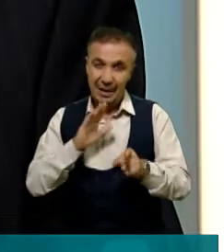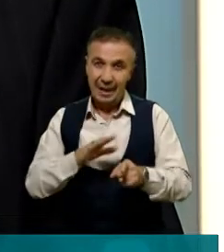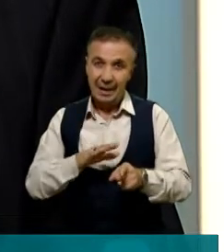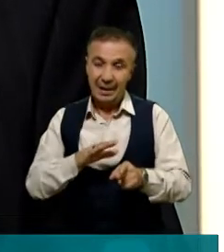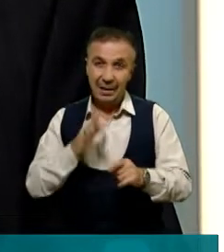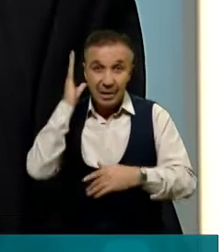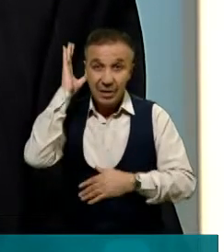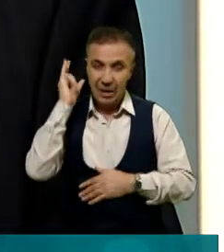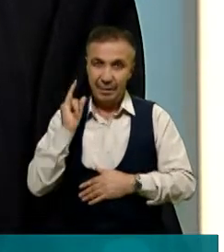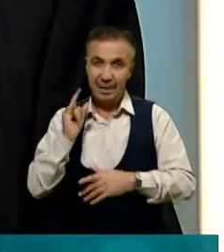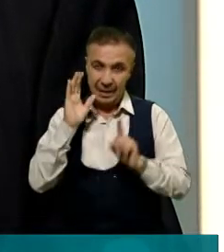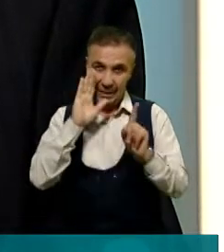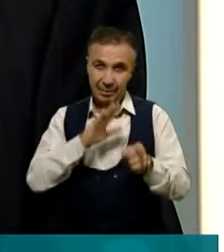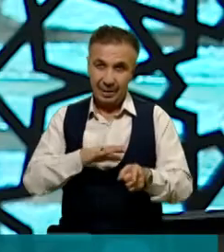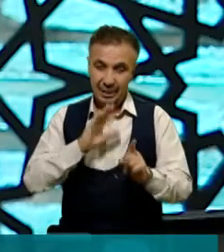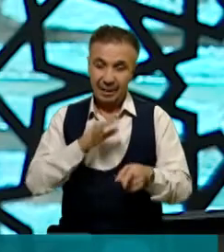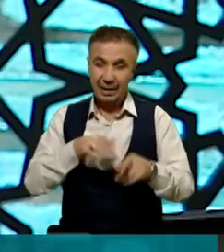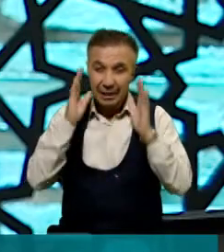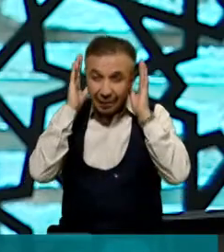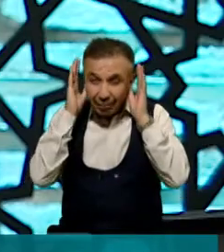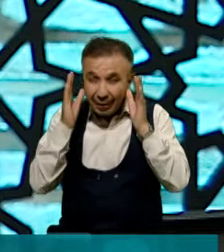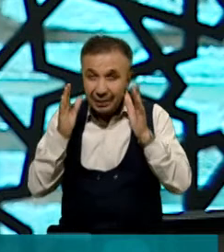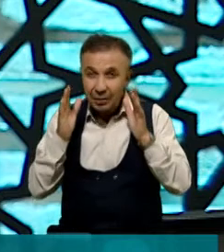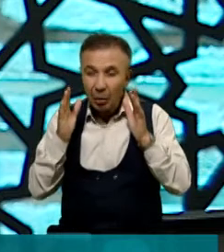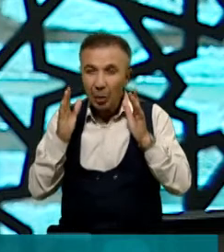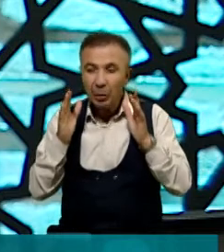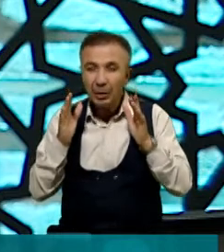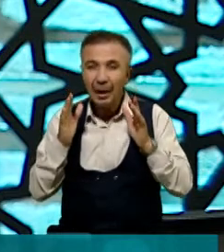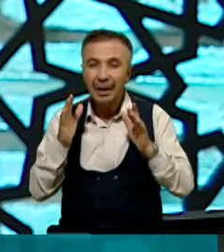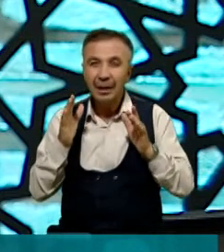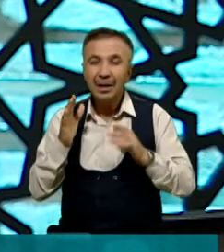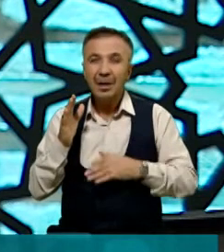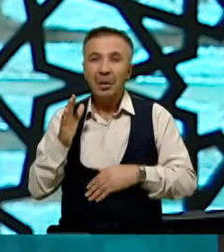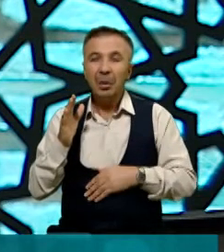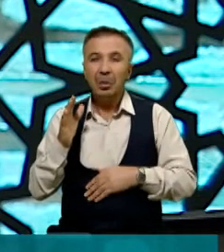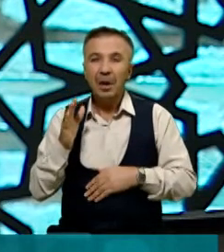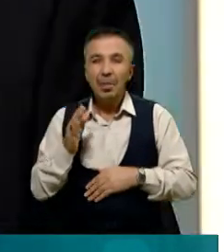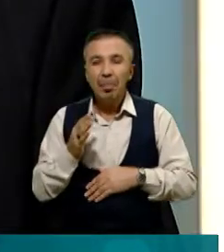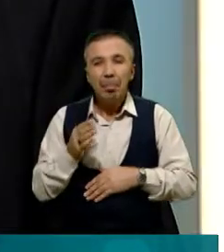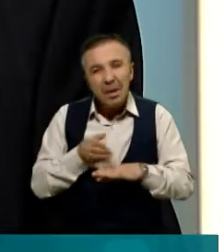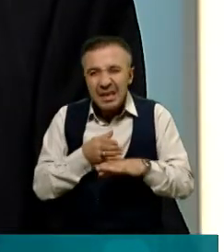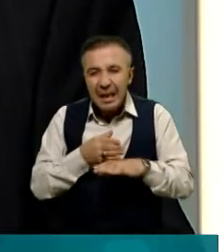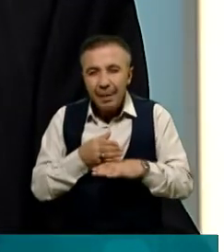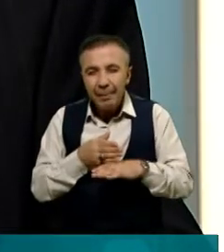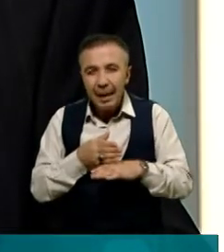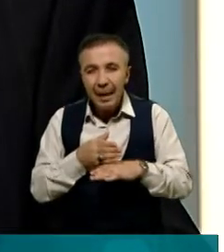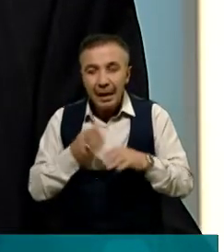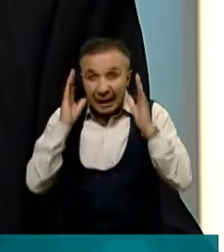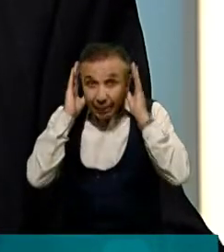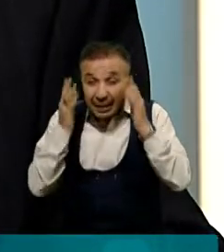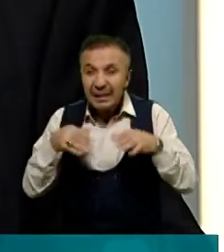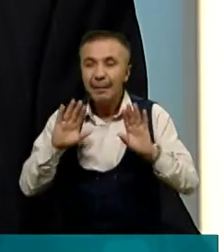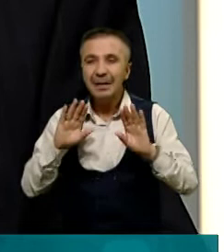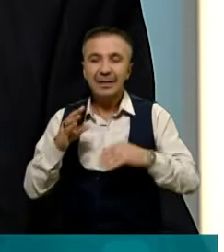bıo oldu yak alamadığımız birisiyle namazlarımız olursa Onların da mutlaka cenab-ı Hakk'a